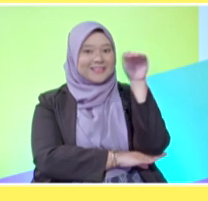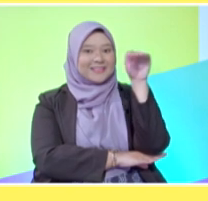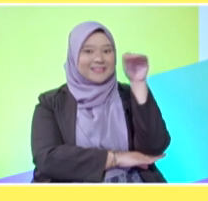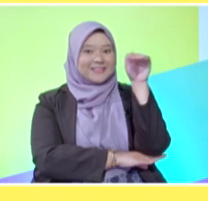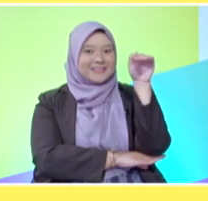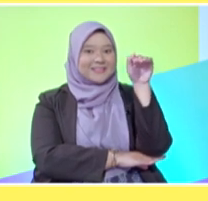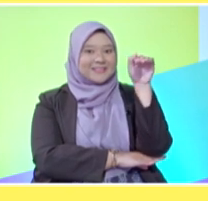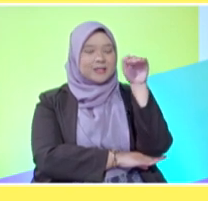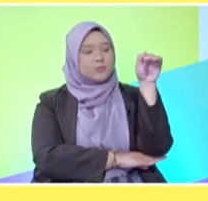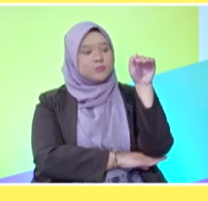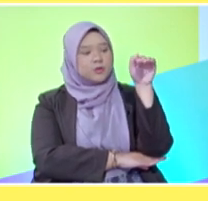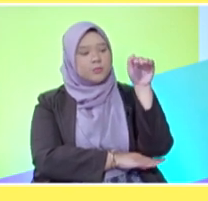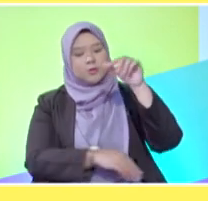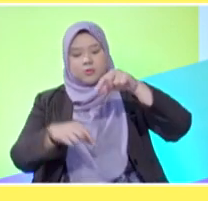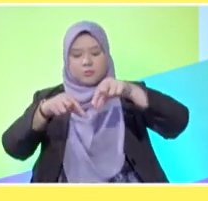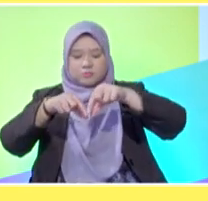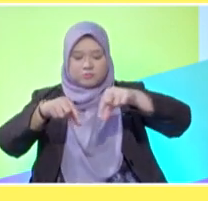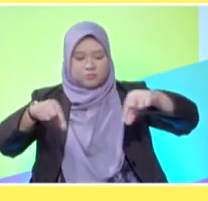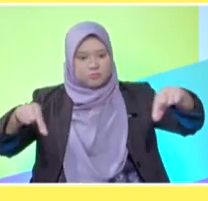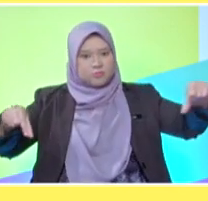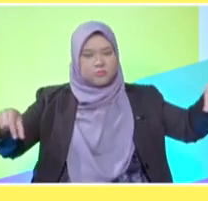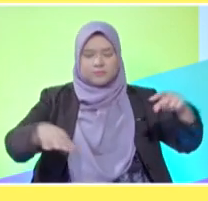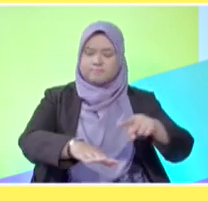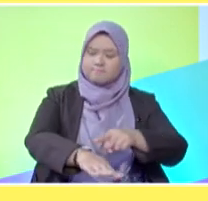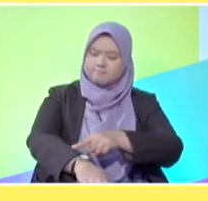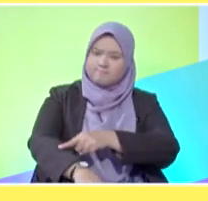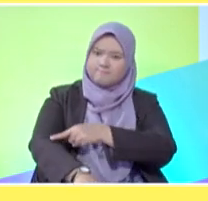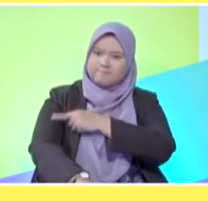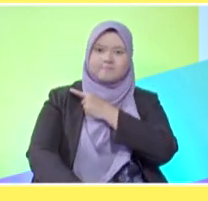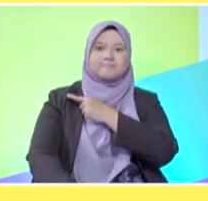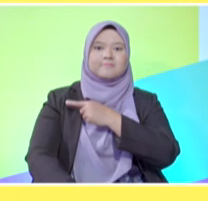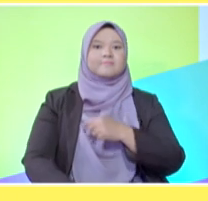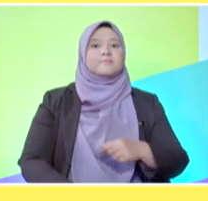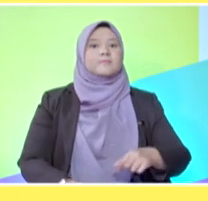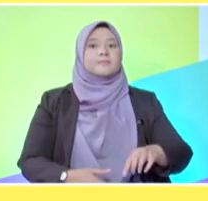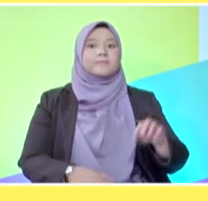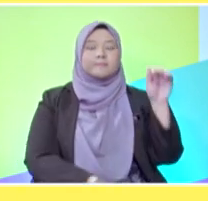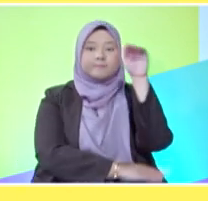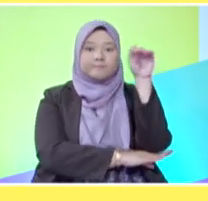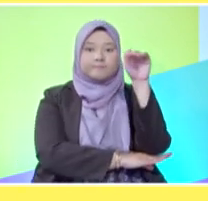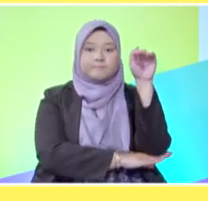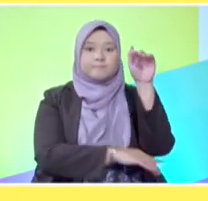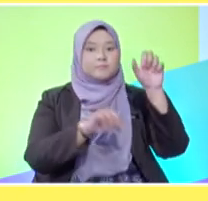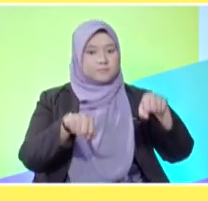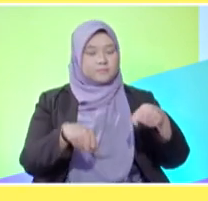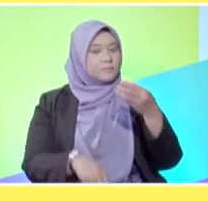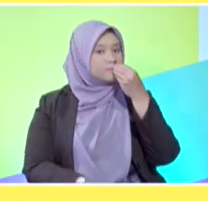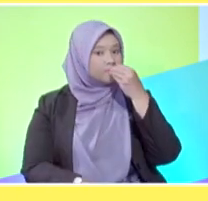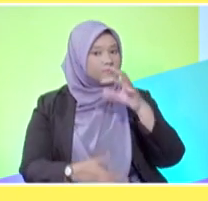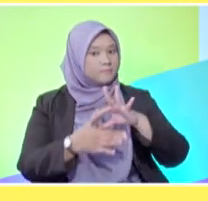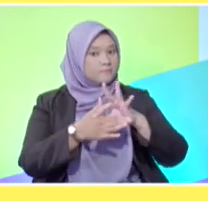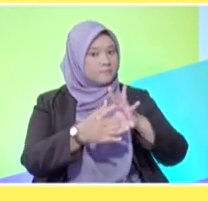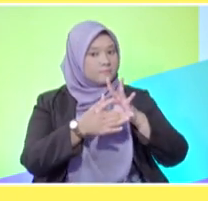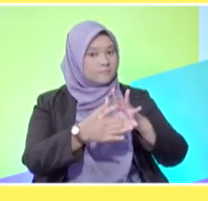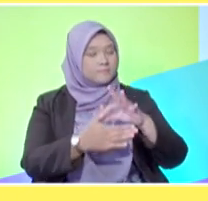panjang Ada ular yang mematuk-mato ada ular yang membeli apapun jenis ular